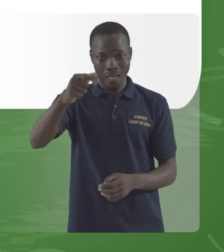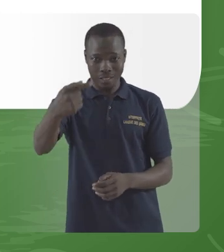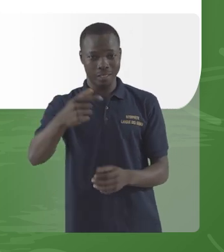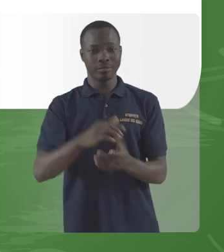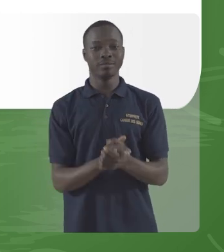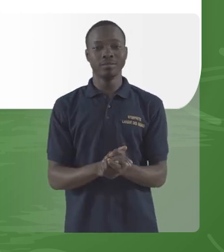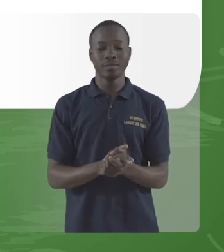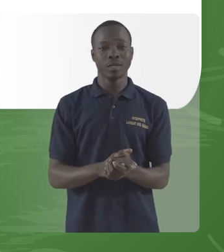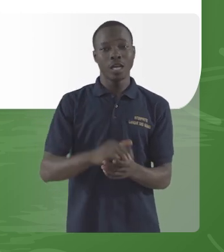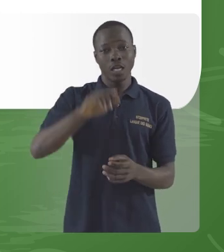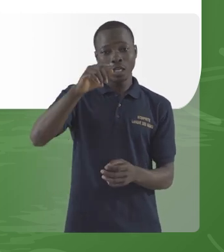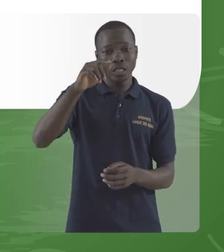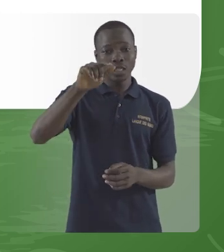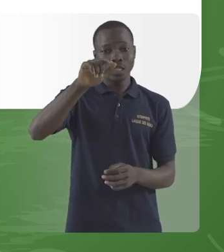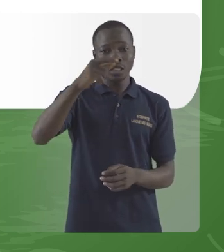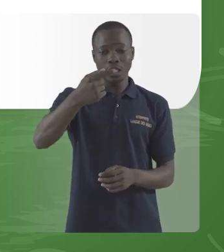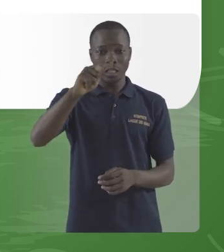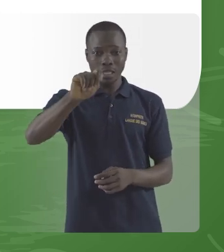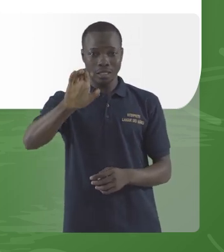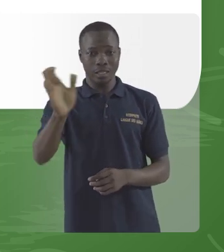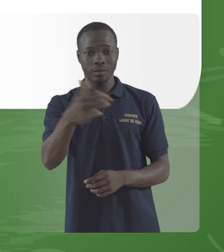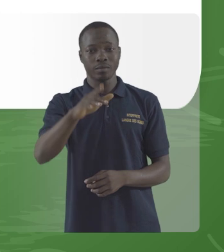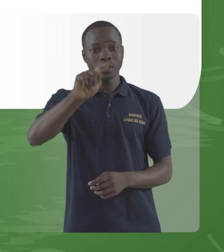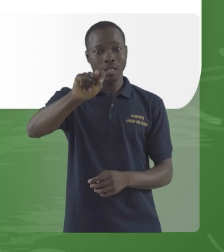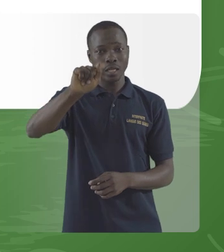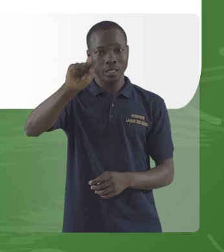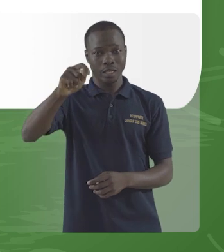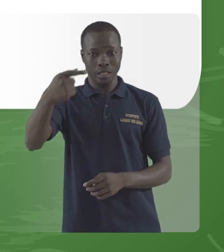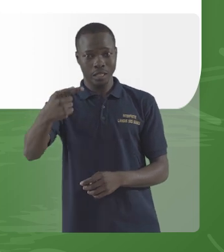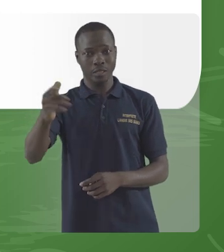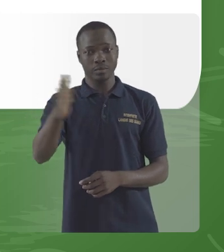AAG, GTC, TTG,